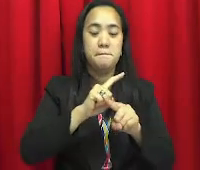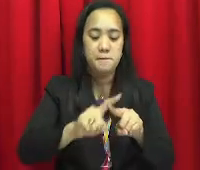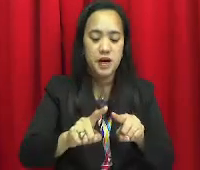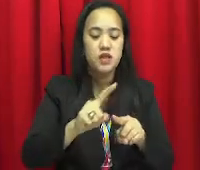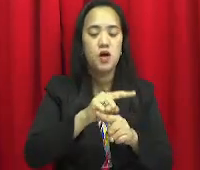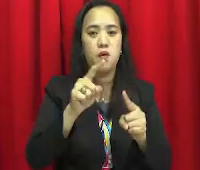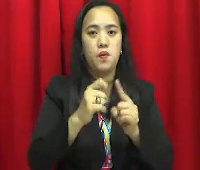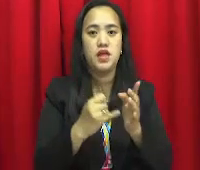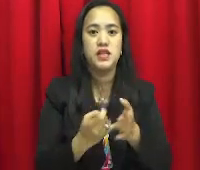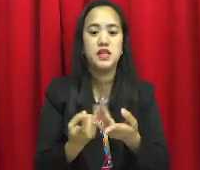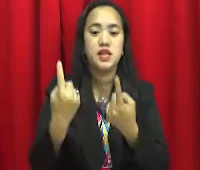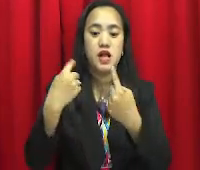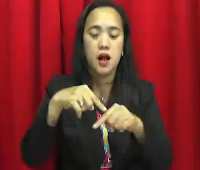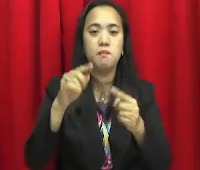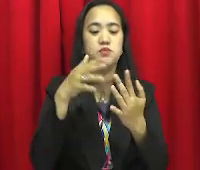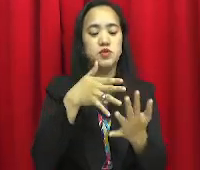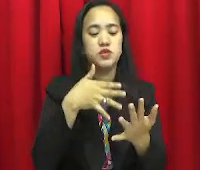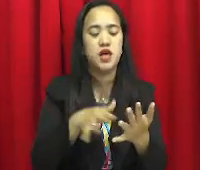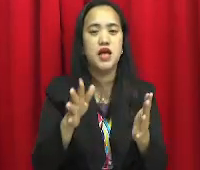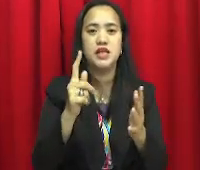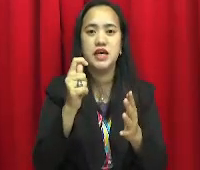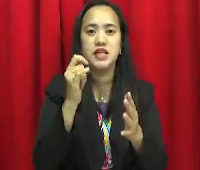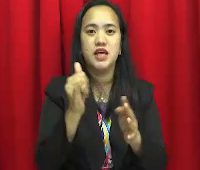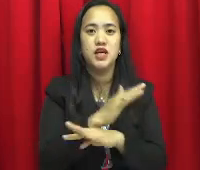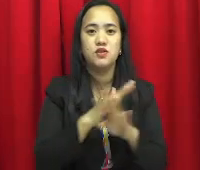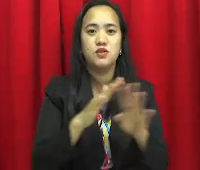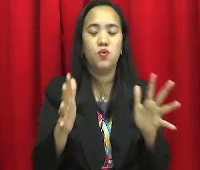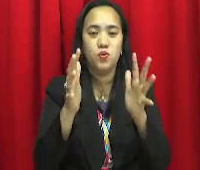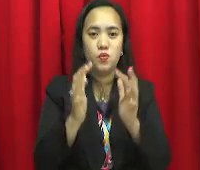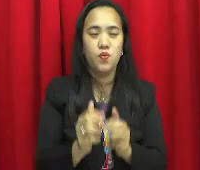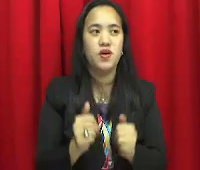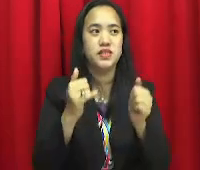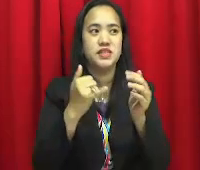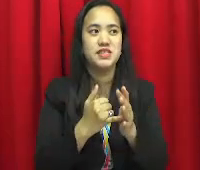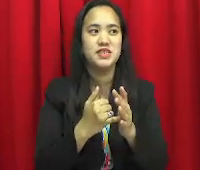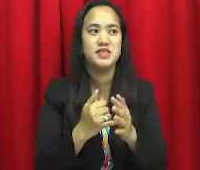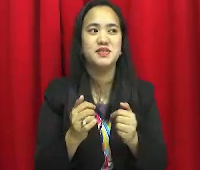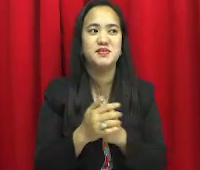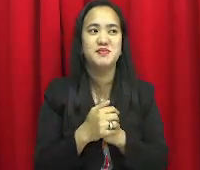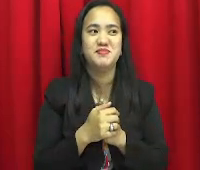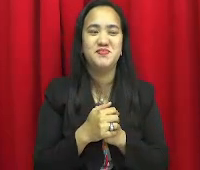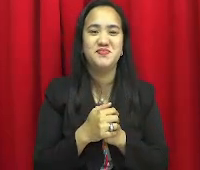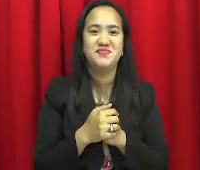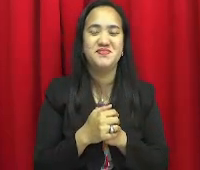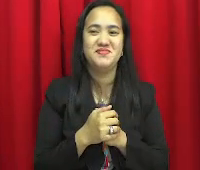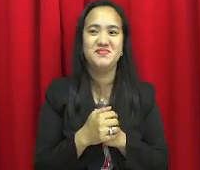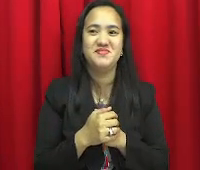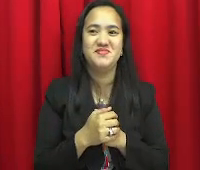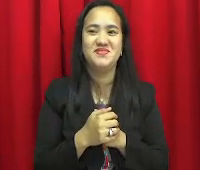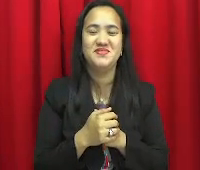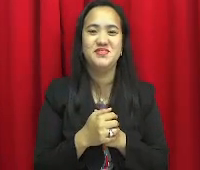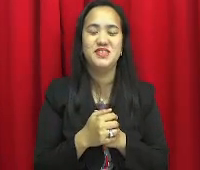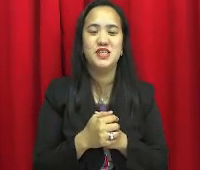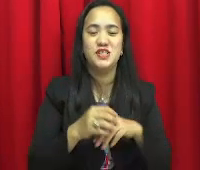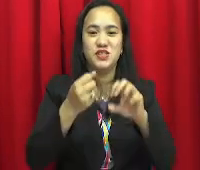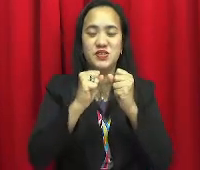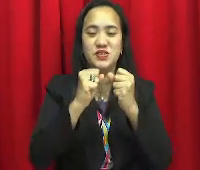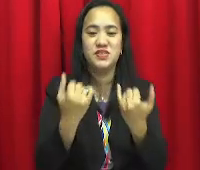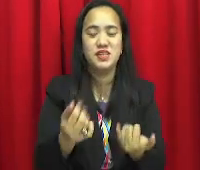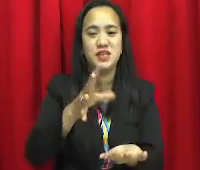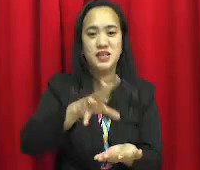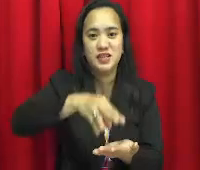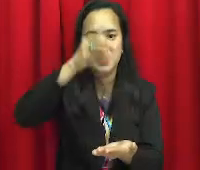ang ayaw na ayaw niya. Kasi hindi so, ang mga natutunan ni Ardon, mga pang-yaya, hindi pa mga pang-nanay. Hindi